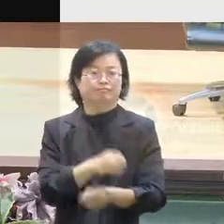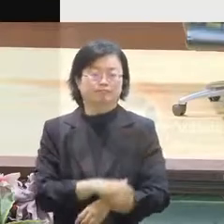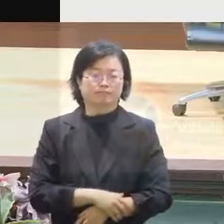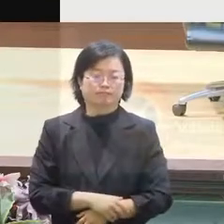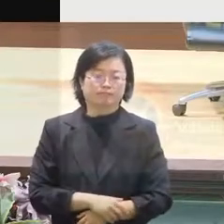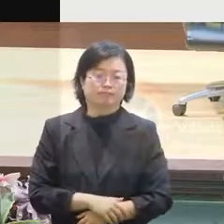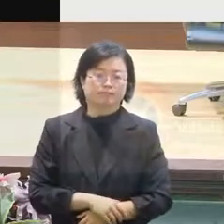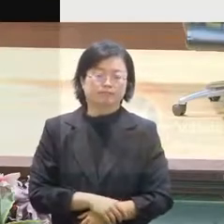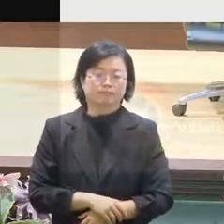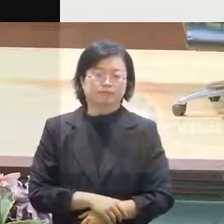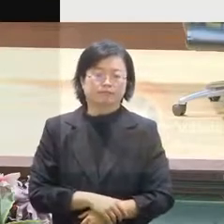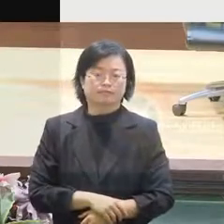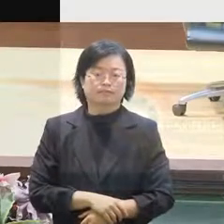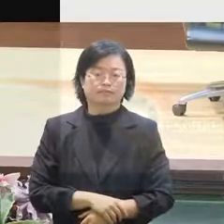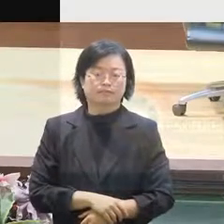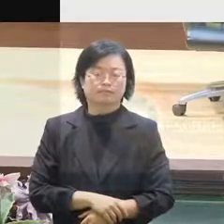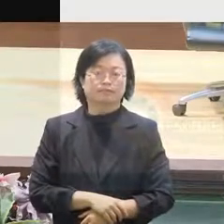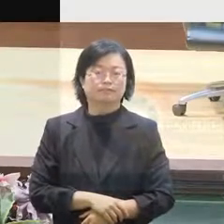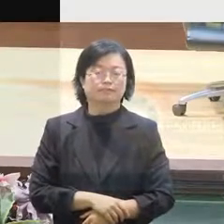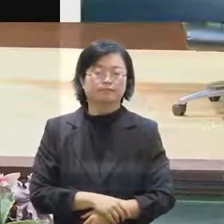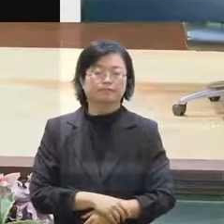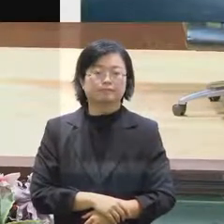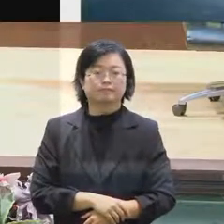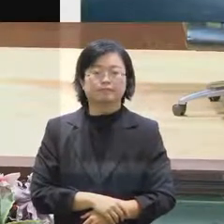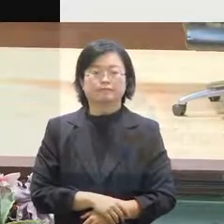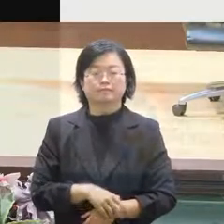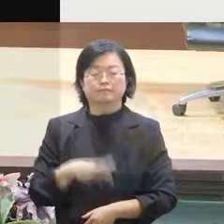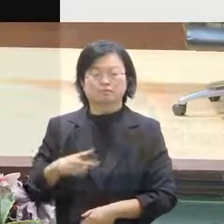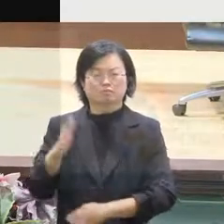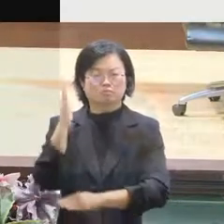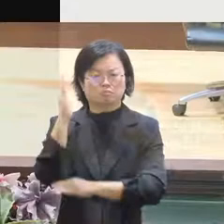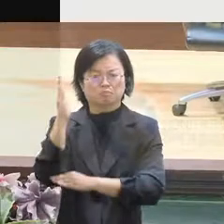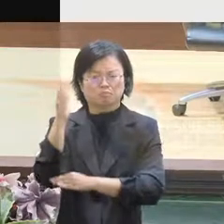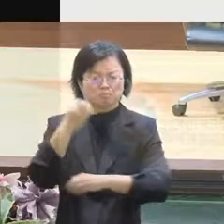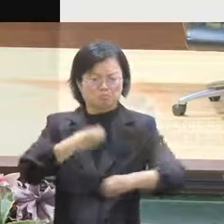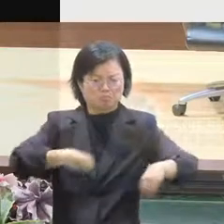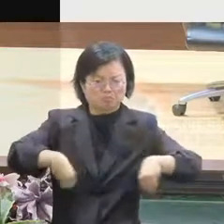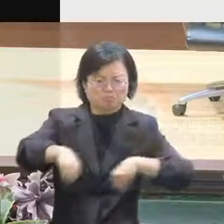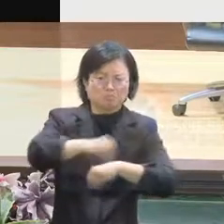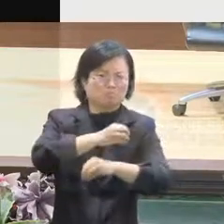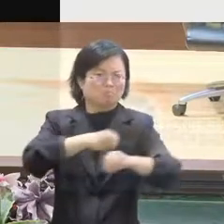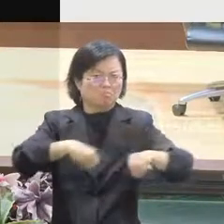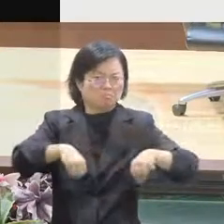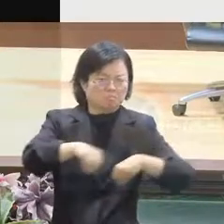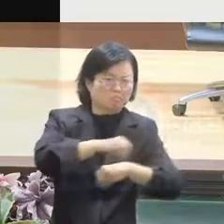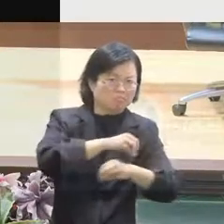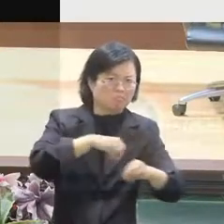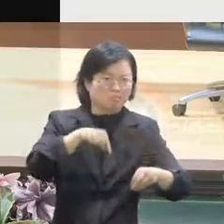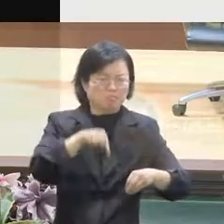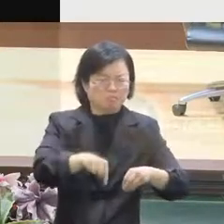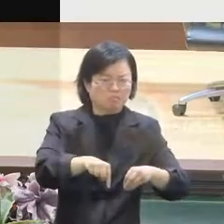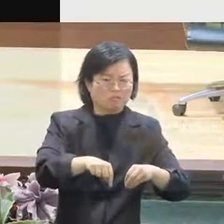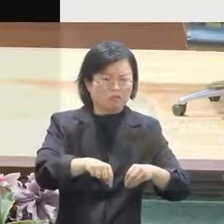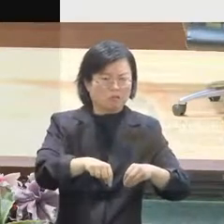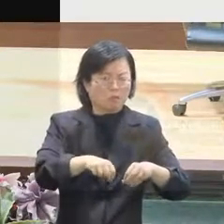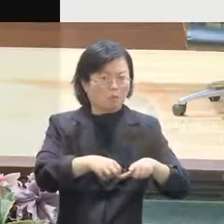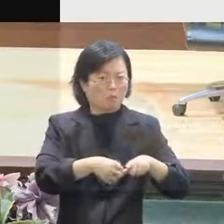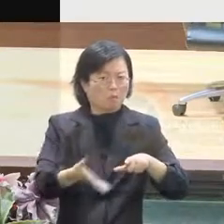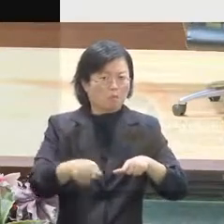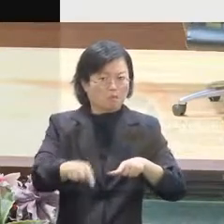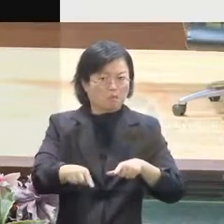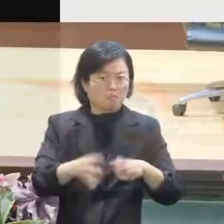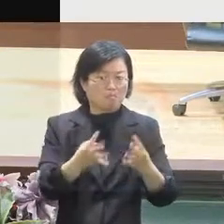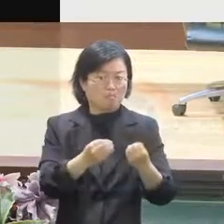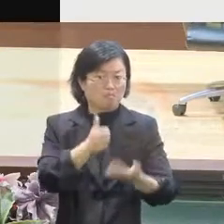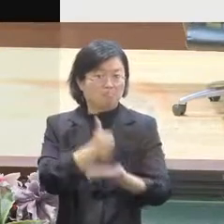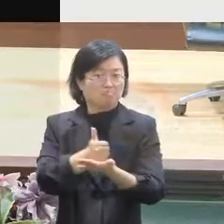也看到，就是香港的政府运作的 open data 呢 的得分呢也是普遍不